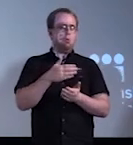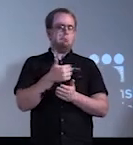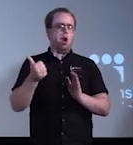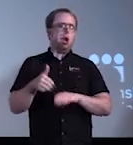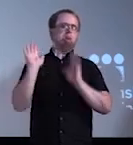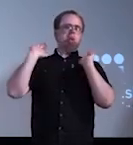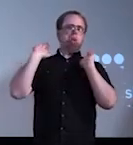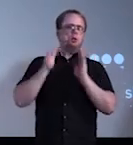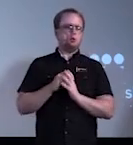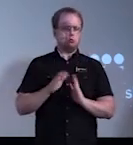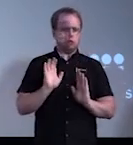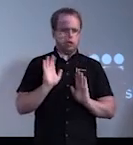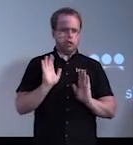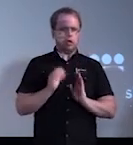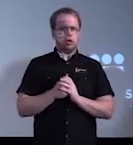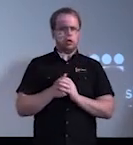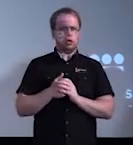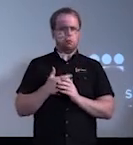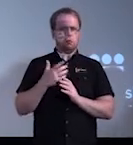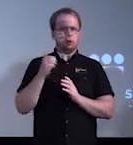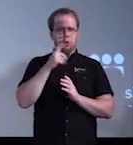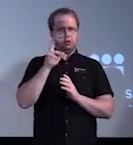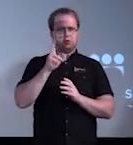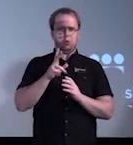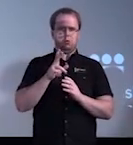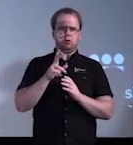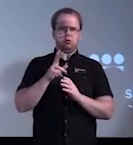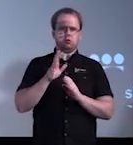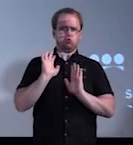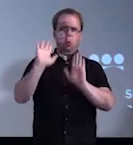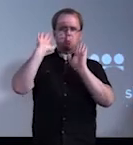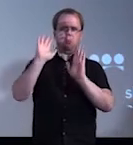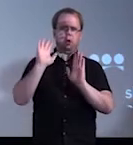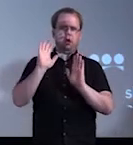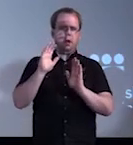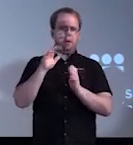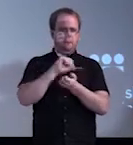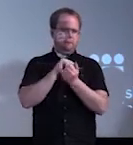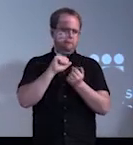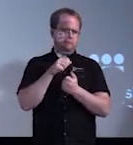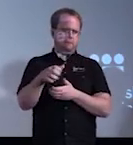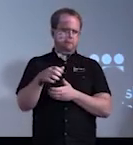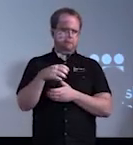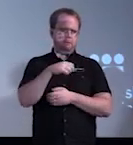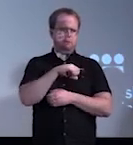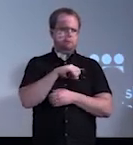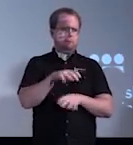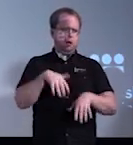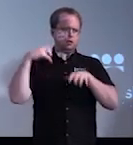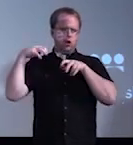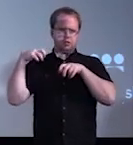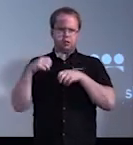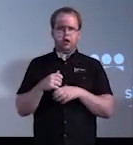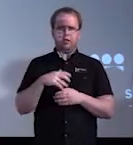inte motverka heller den parlamentariska situationen. Så hade det varit Sverigedemokraterna där så... Nej, men jag tror att farhågorna här handlar